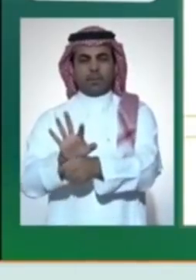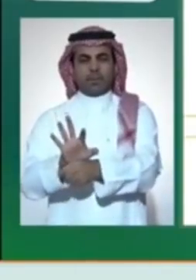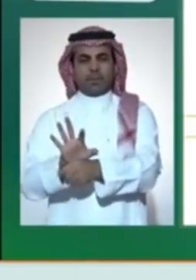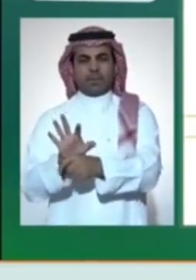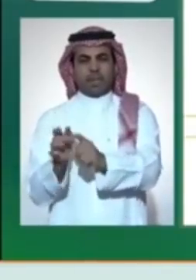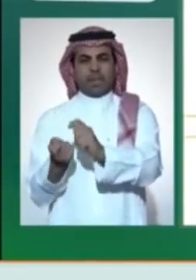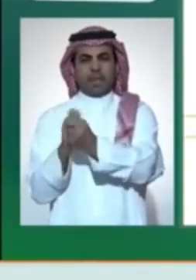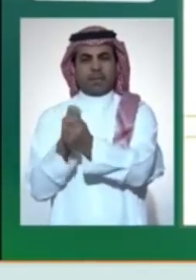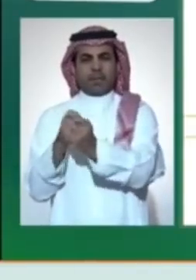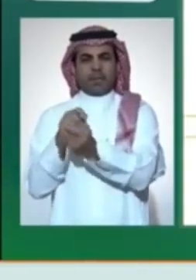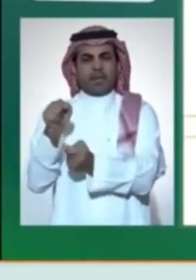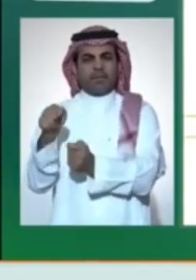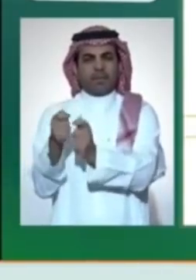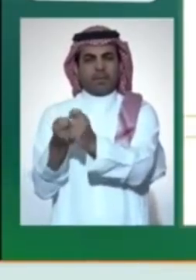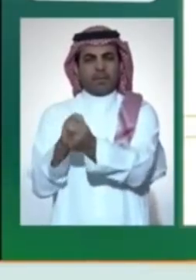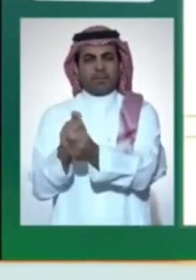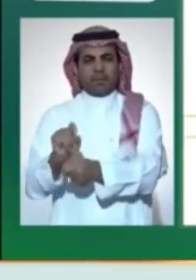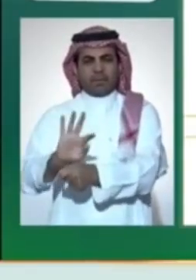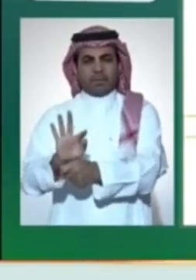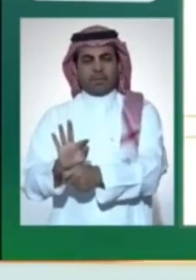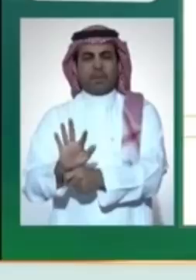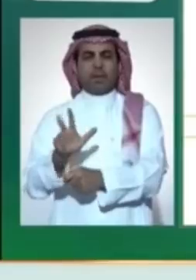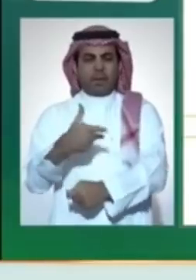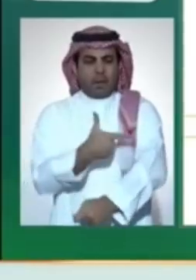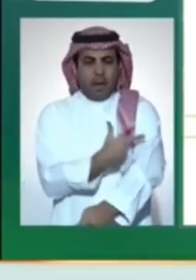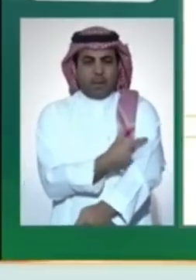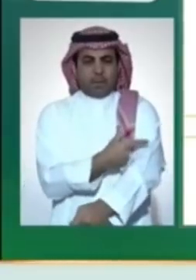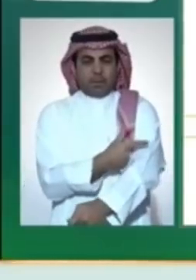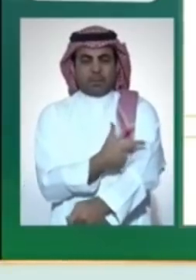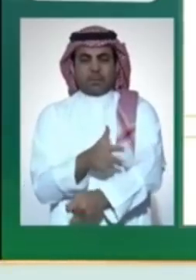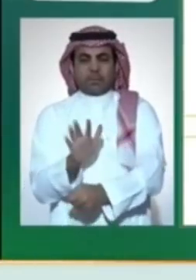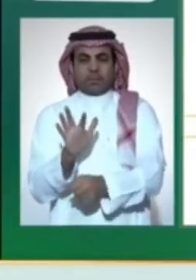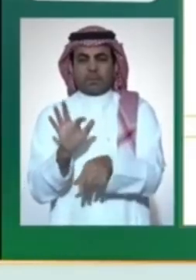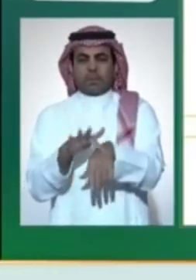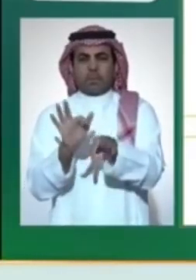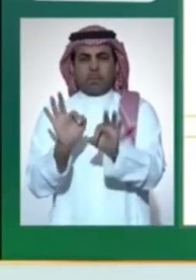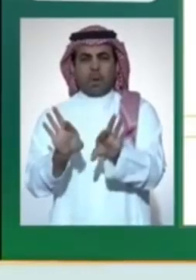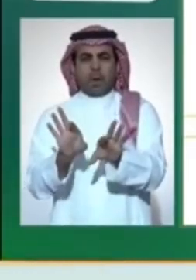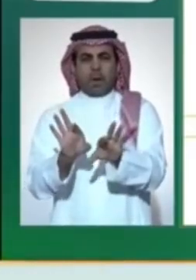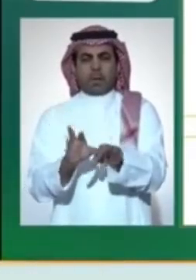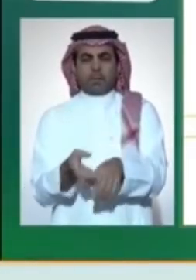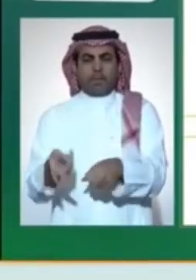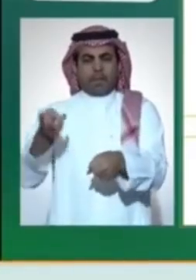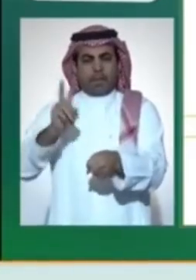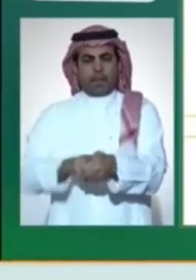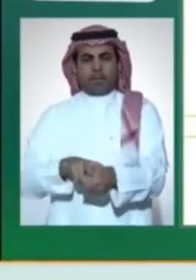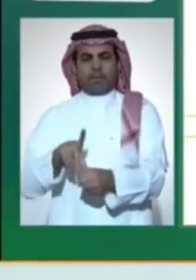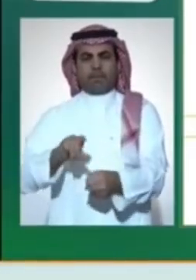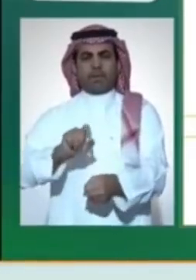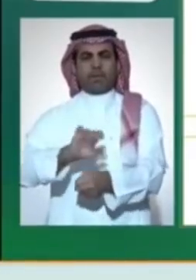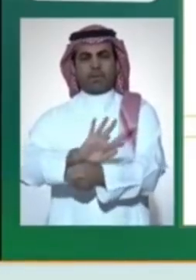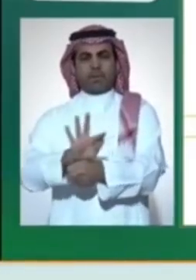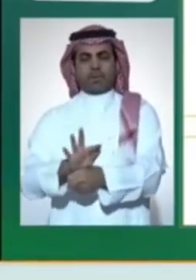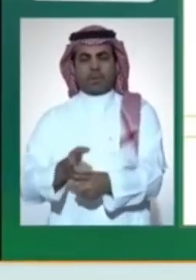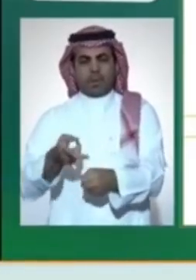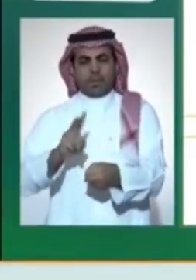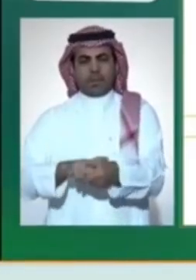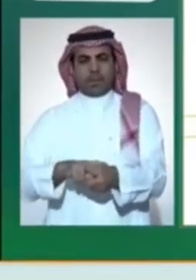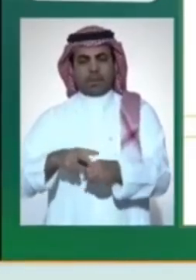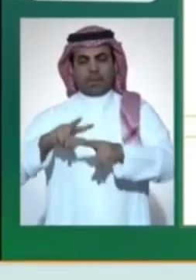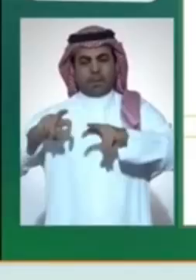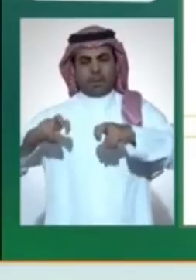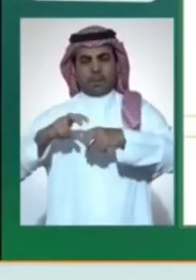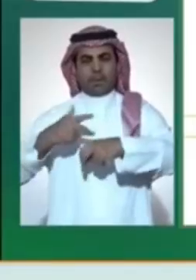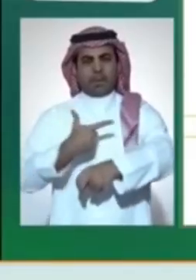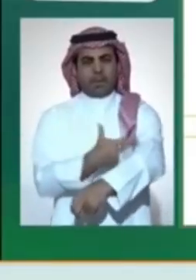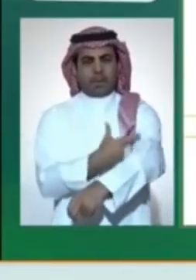بيولوجيته، فبالتالي حتى اللقاحات أو المناعة ممكن تكون محدودة بزمن ثم يرجع مرة ثانية، فيضطرون أنه يسووا له